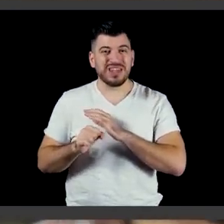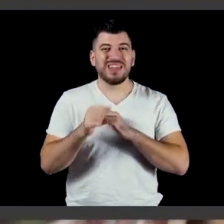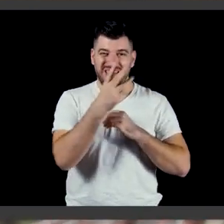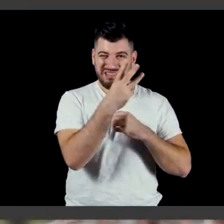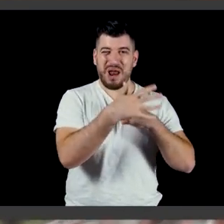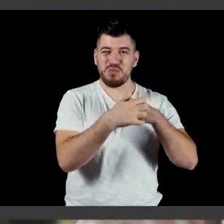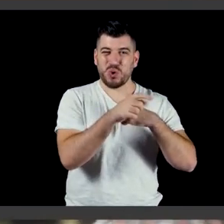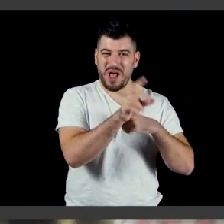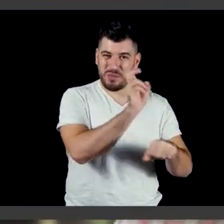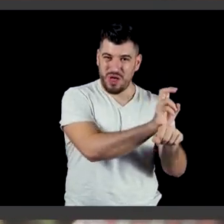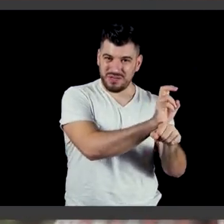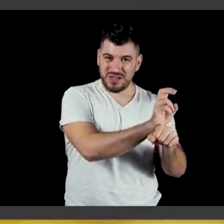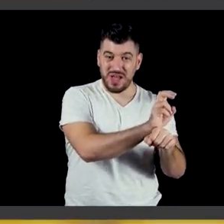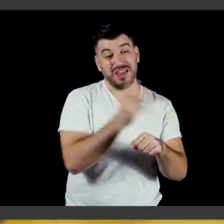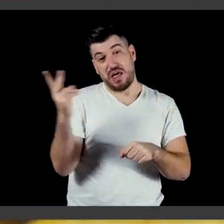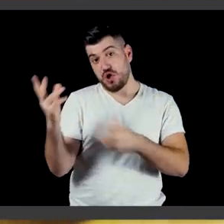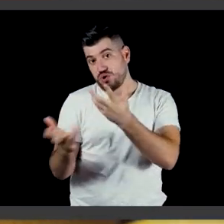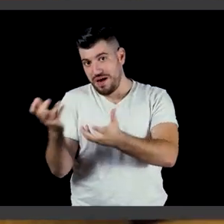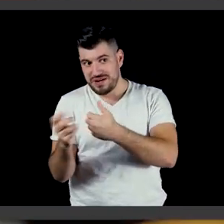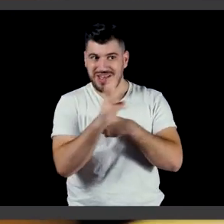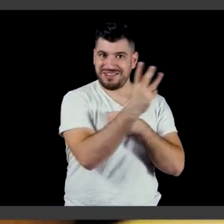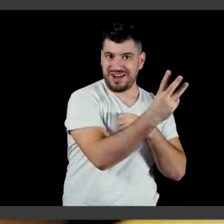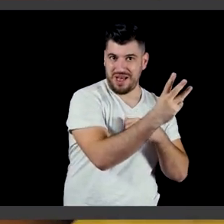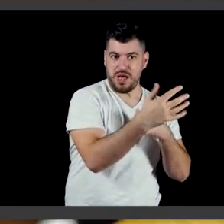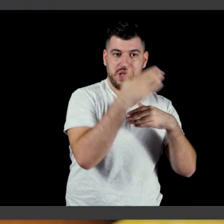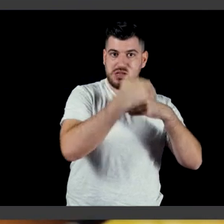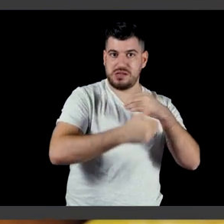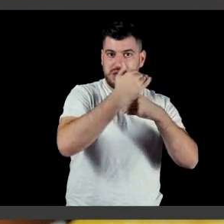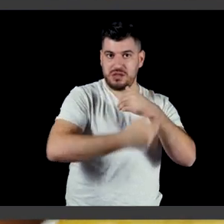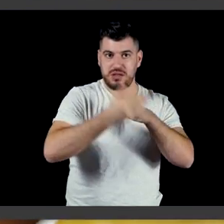που μου έχουν μείνει, γιατί τα 2 τα έχω χρησιμοποιήσει για να τα βράσω, βγάζω το ξύσμα.